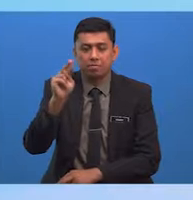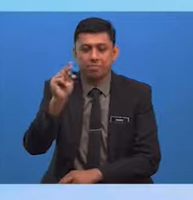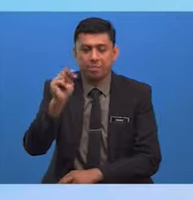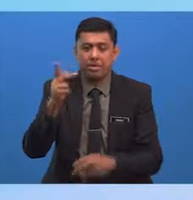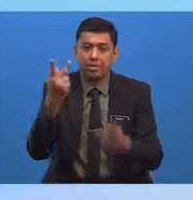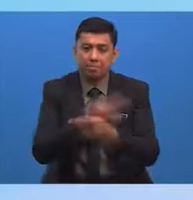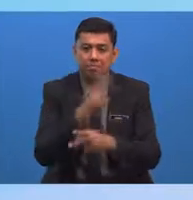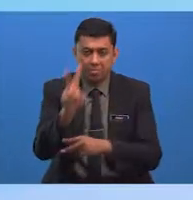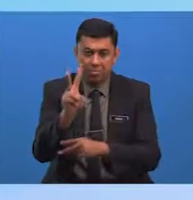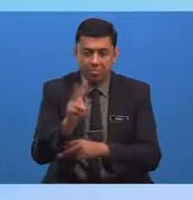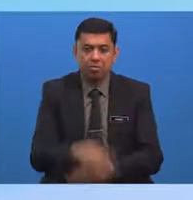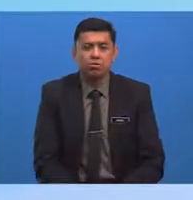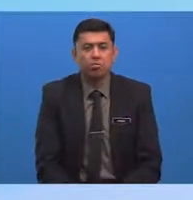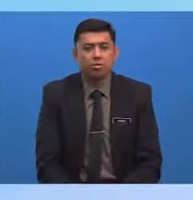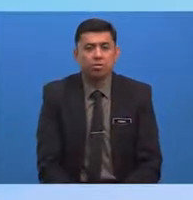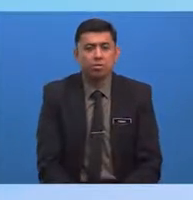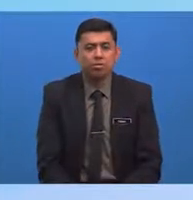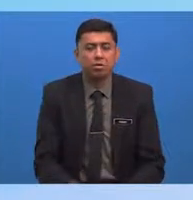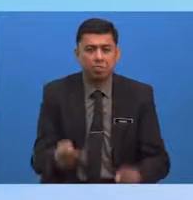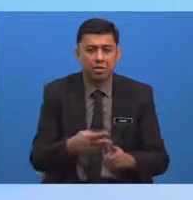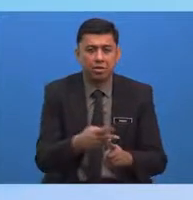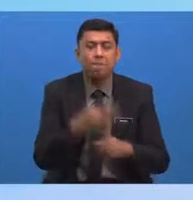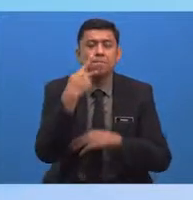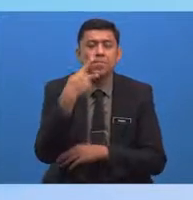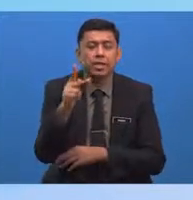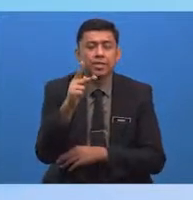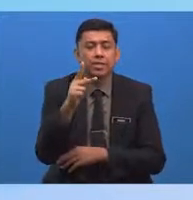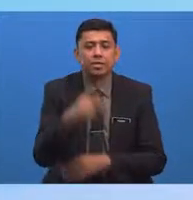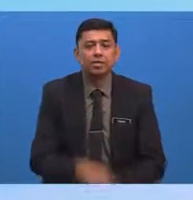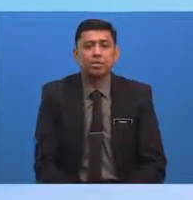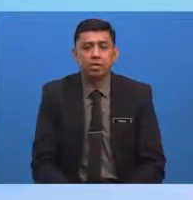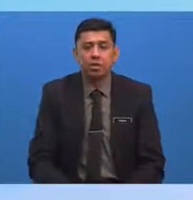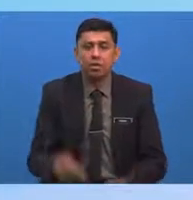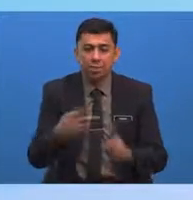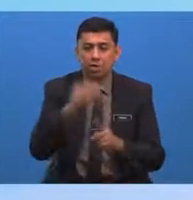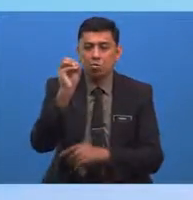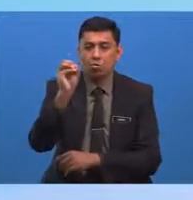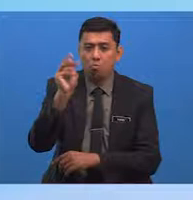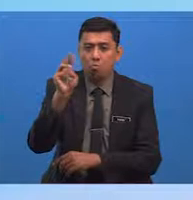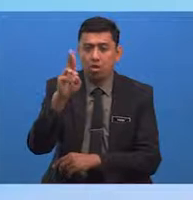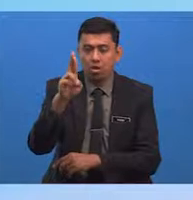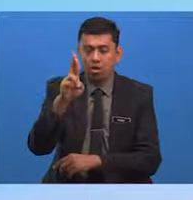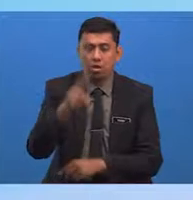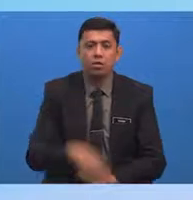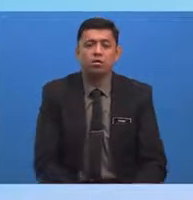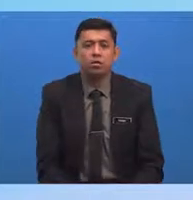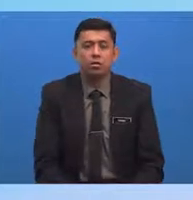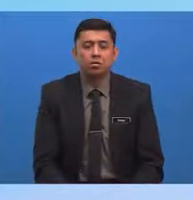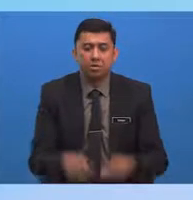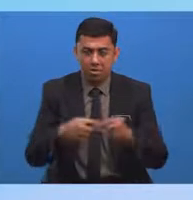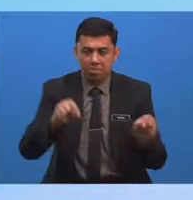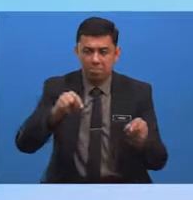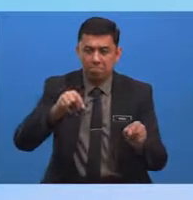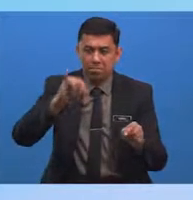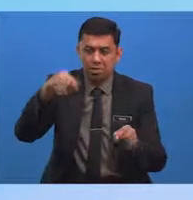dilakukan secara tidak langsung kepada pemerintah Brunei iaitu Sultan Omar Ali Saifuddin. James Brooke telah ke